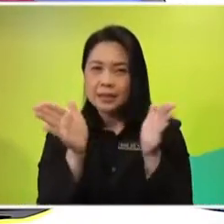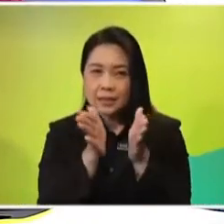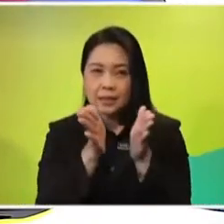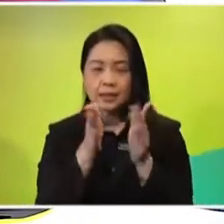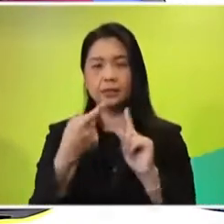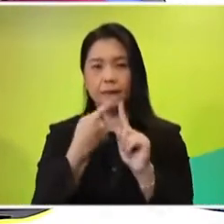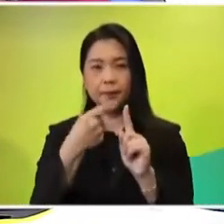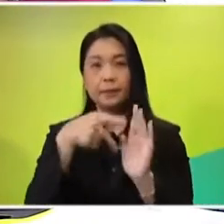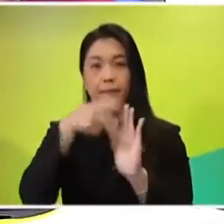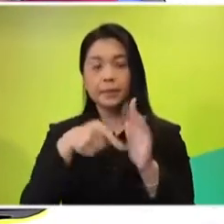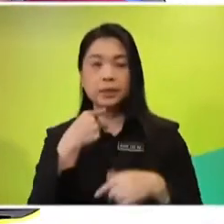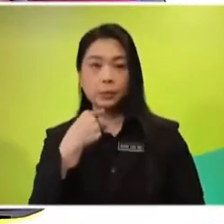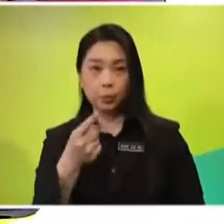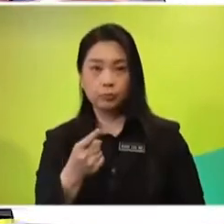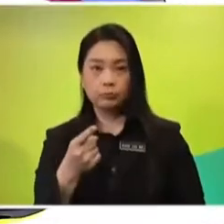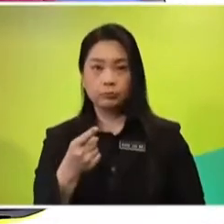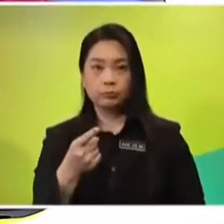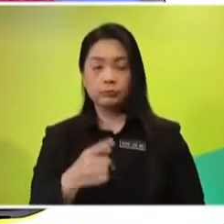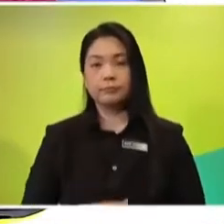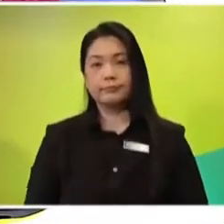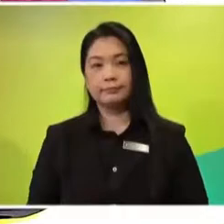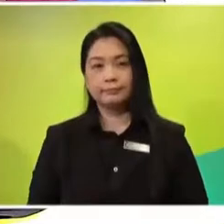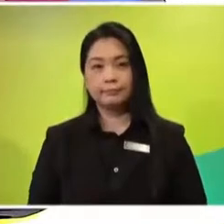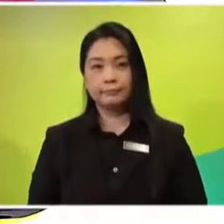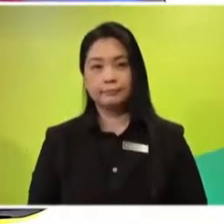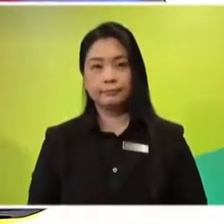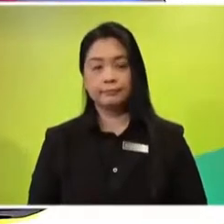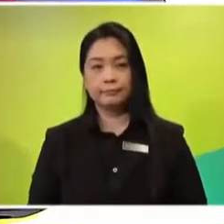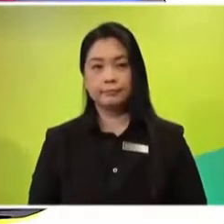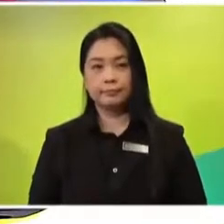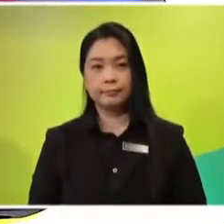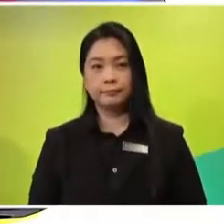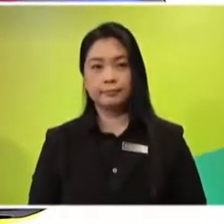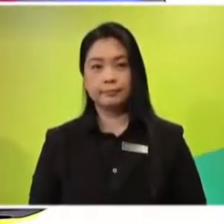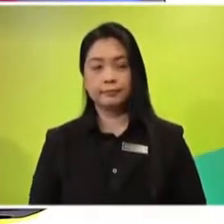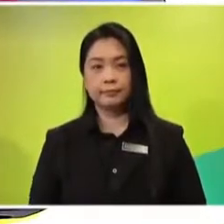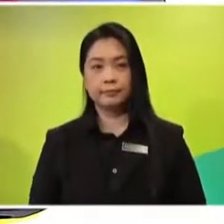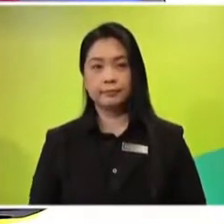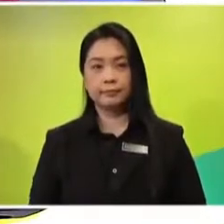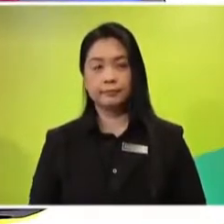dia. Okay, cikgu tulis. Okey. Pengangka